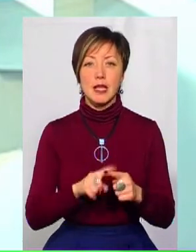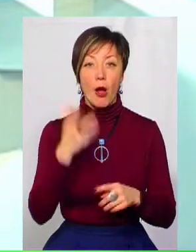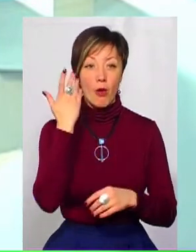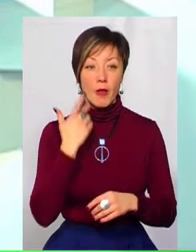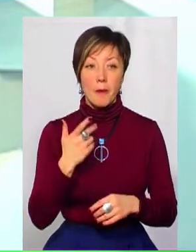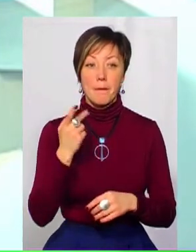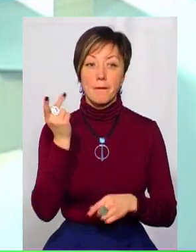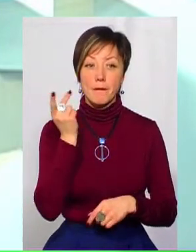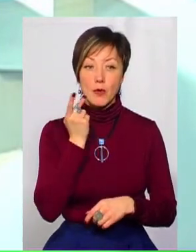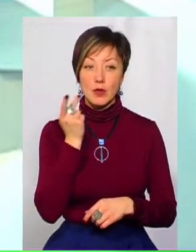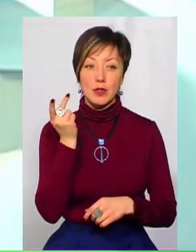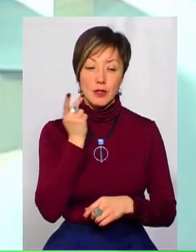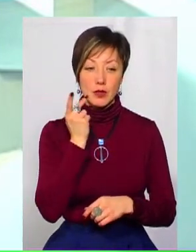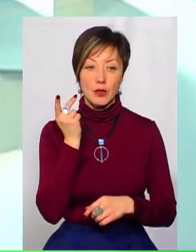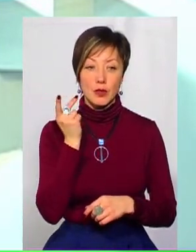от постійно от